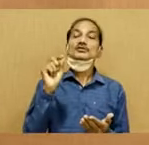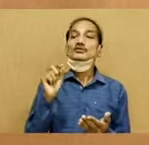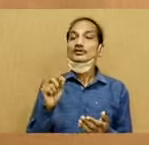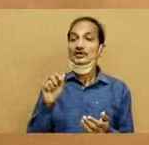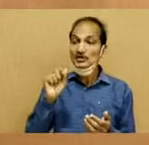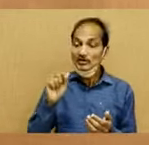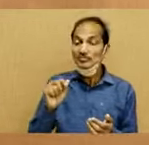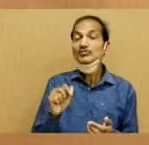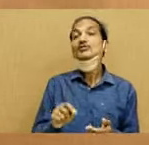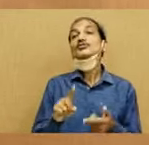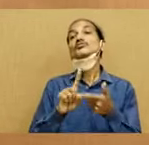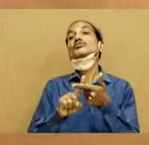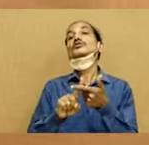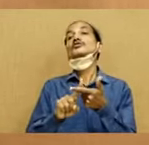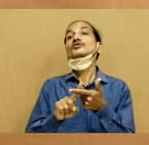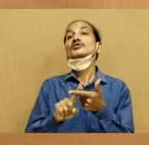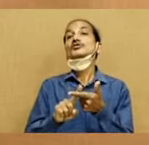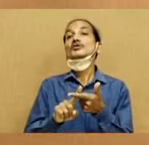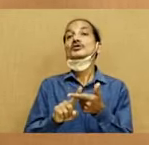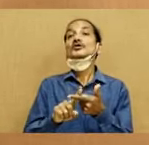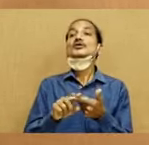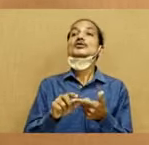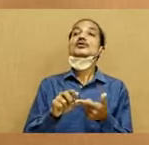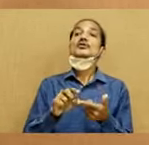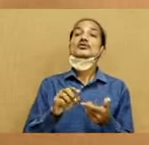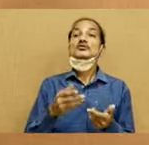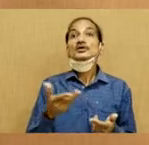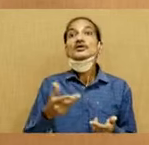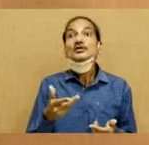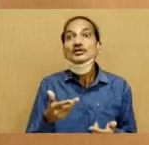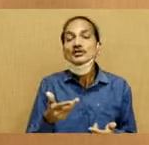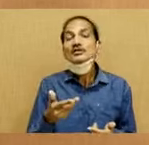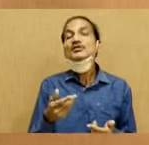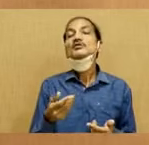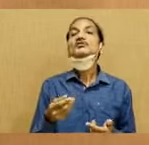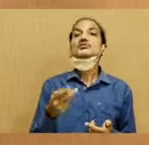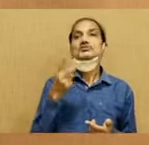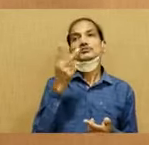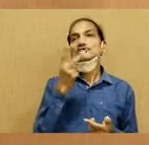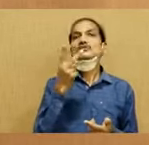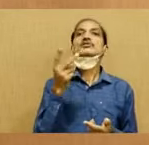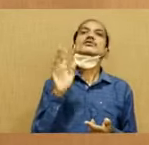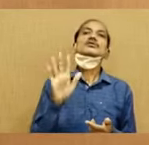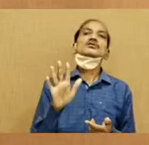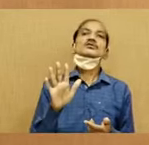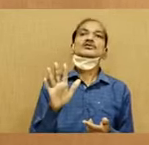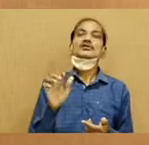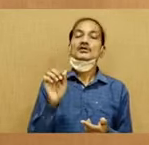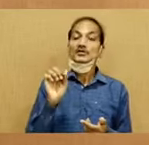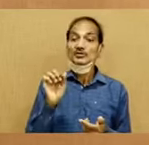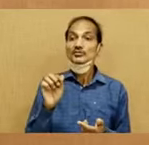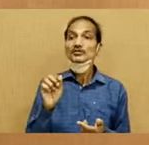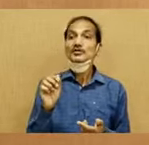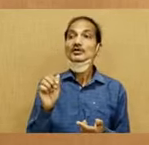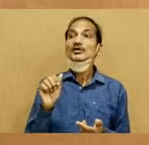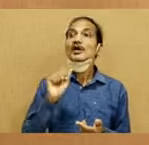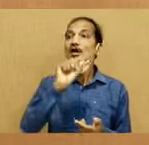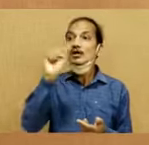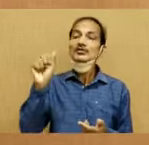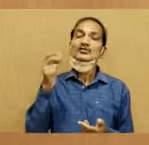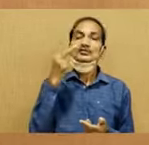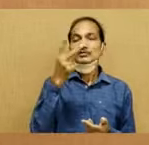ହୋଇଛନ୍ତି, ସେଇଟା ଗୋଟିଏ ପ୍ୟାରାମିଟର ବୋଲି କହିବା। ବର୍ତ୍ତମାନ ଆପଣ ଦେଖୁଛନ୍ତି ଯେ ସାରା ରାଜ୍ୟରେ